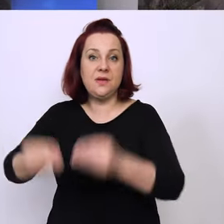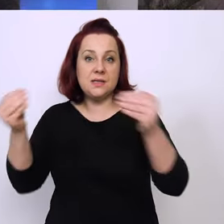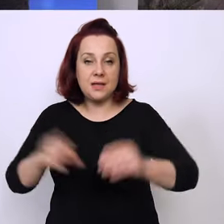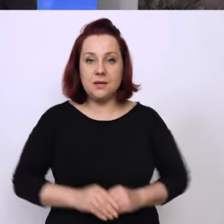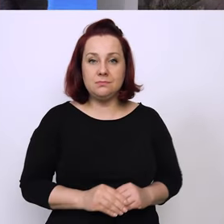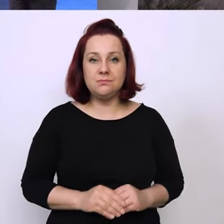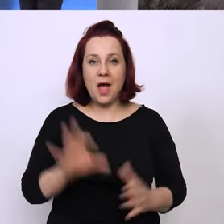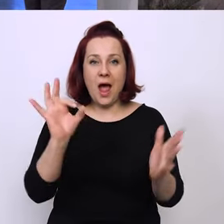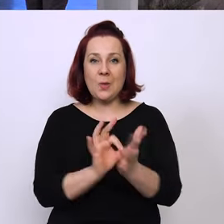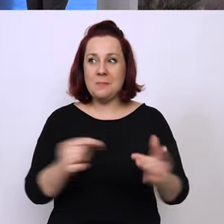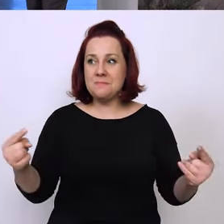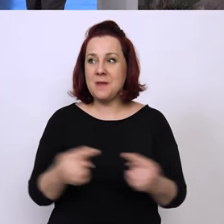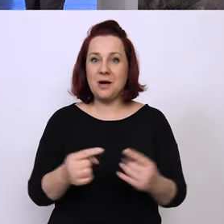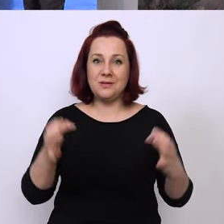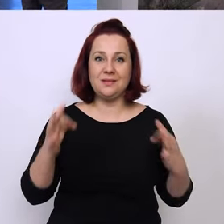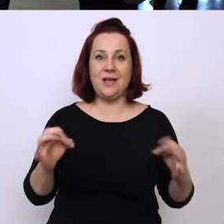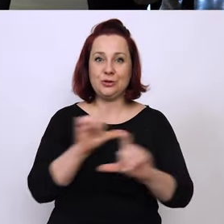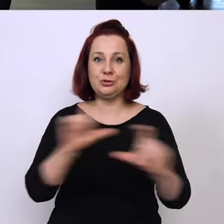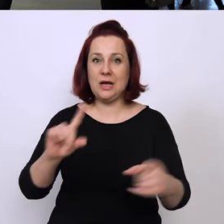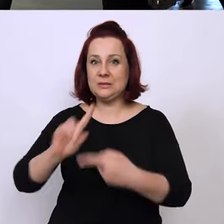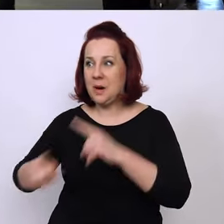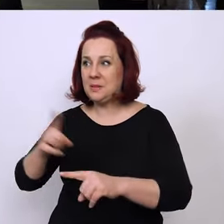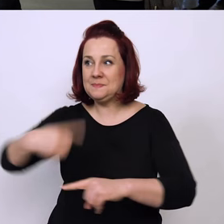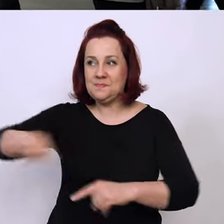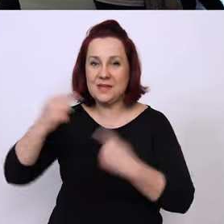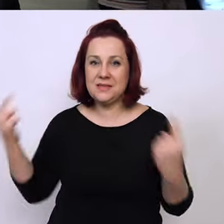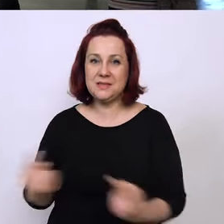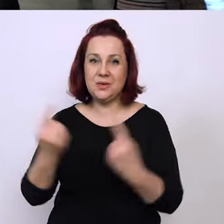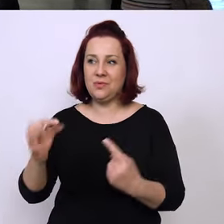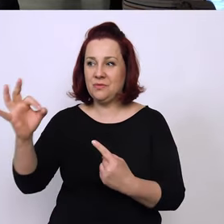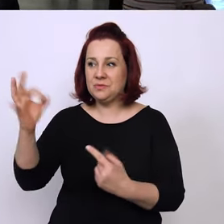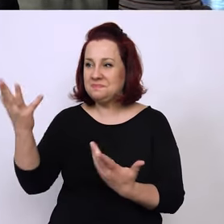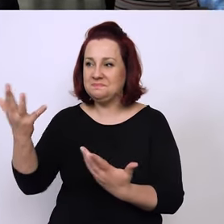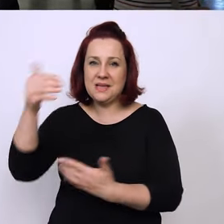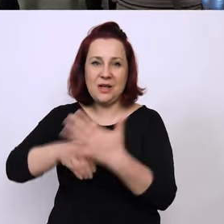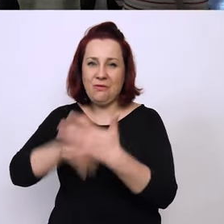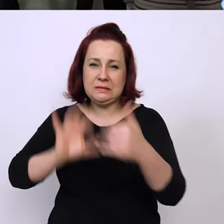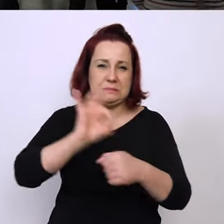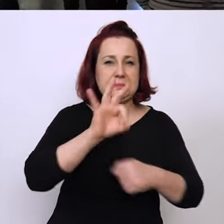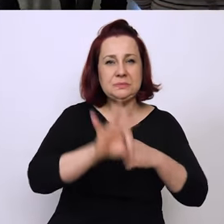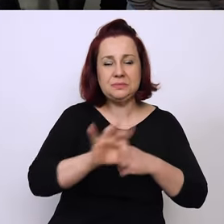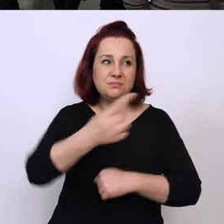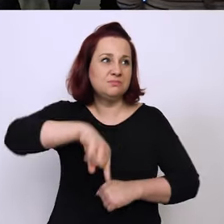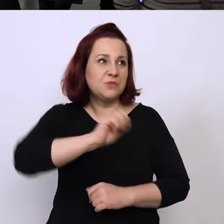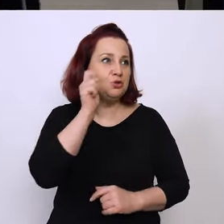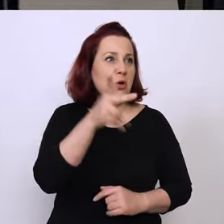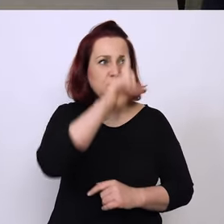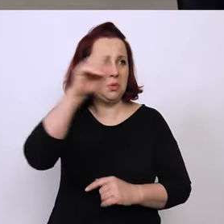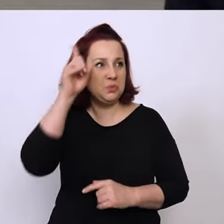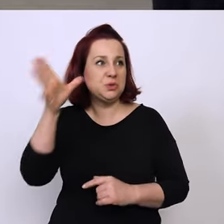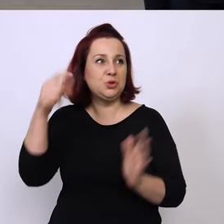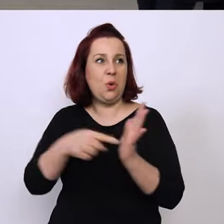trafiła najbardziej gorący politycznie czas kiedy polityka a właściwie jej brutalność zdominowała